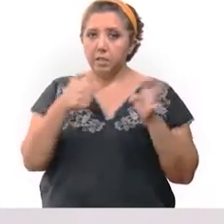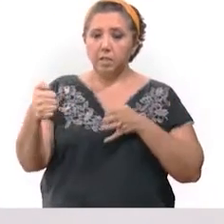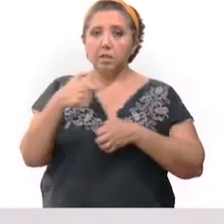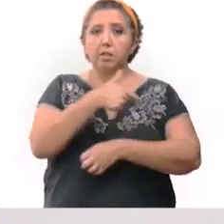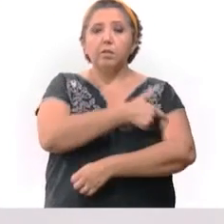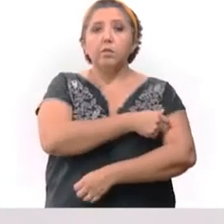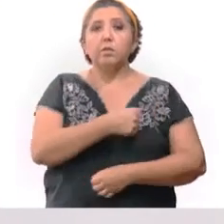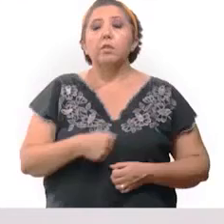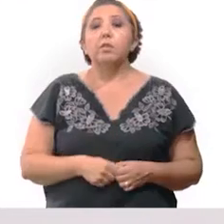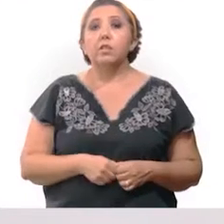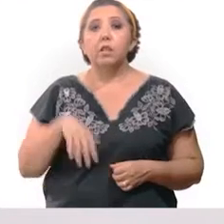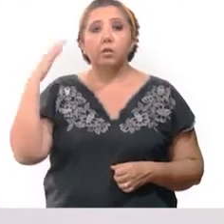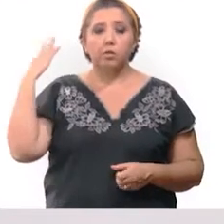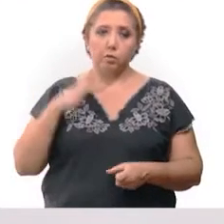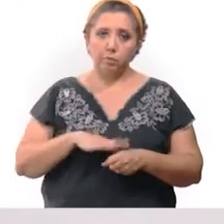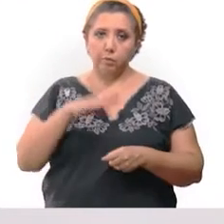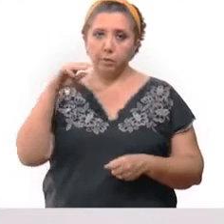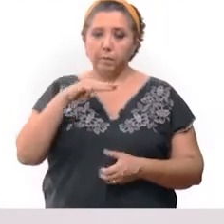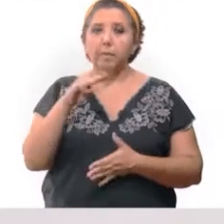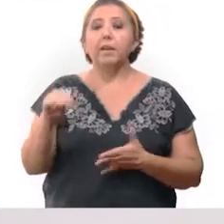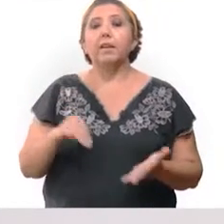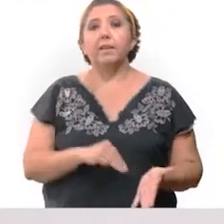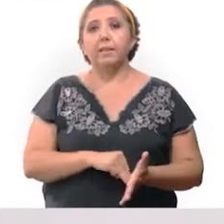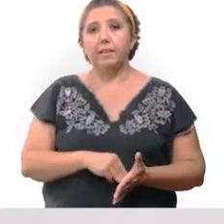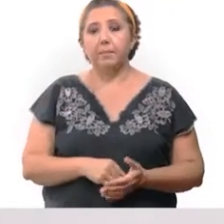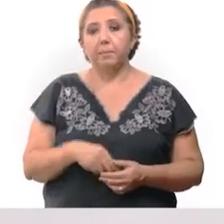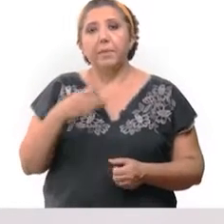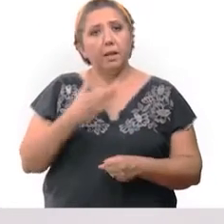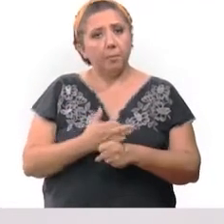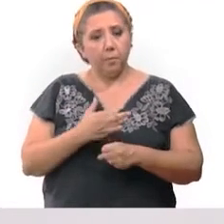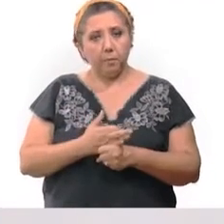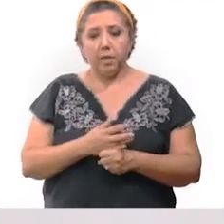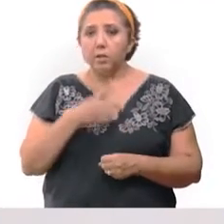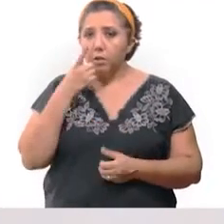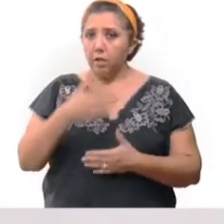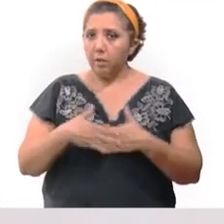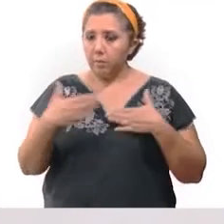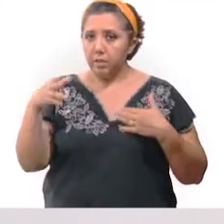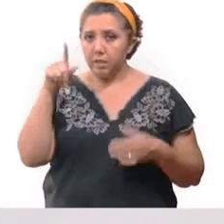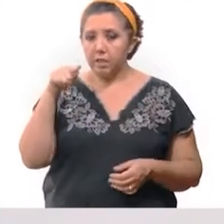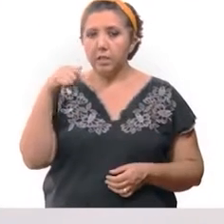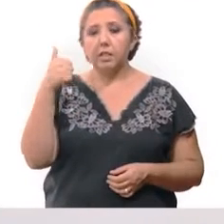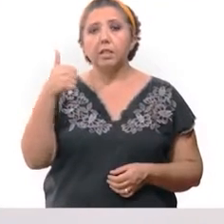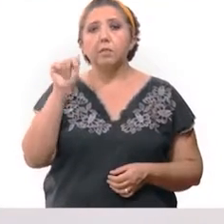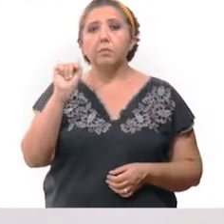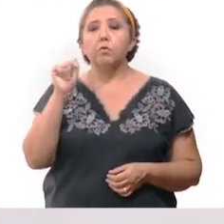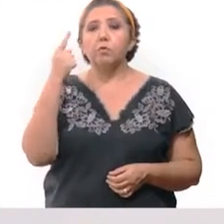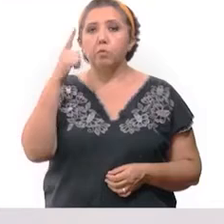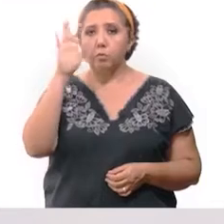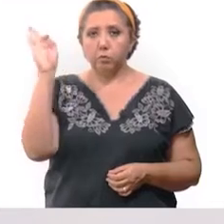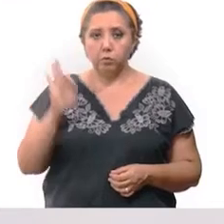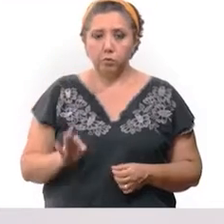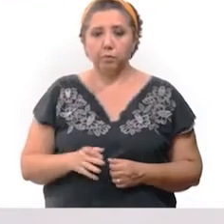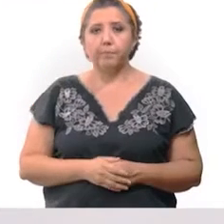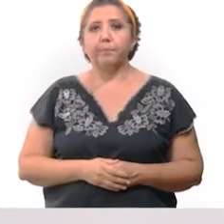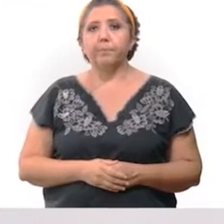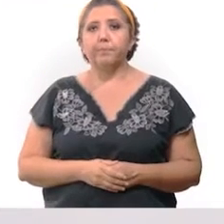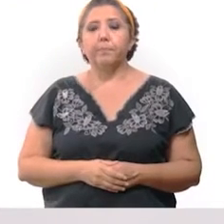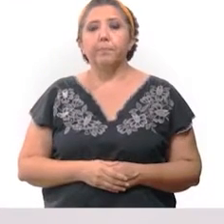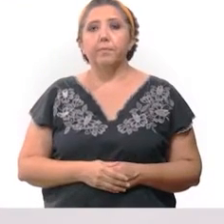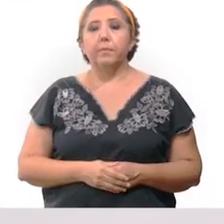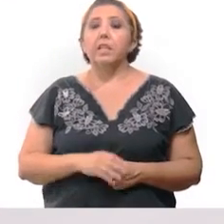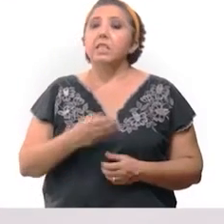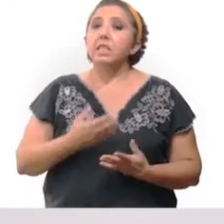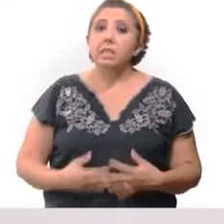tziptu kabo yash, de chigulou, jetzmo jalachilumil mehiko, hebistokialalo, te lo jelijek, apda kuchilume, yehebashkutza tantale, bishyokzal mako